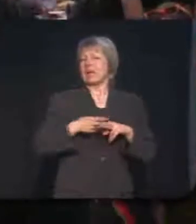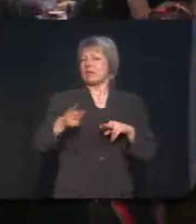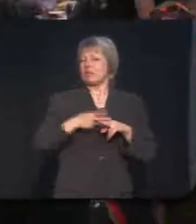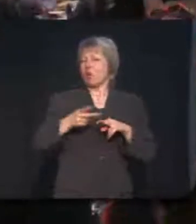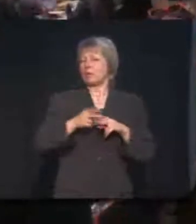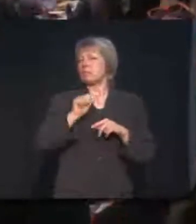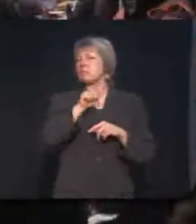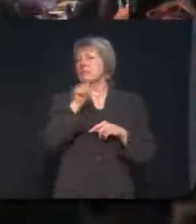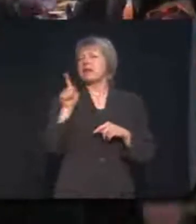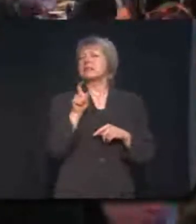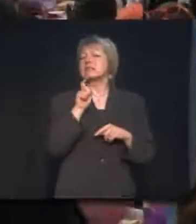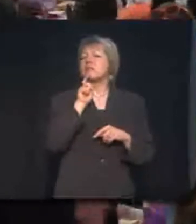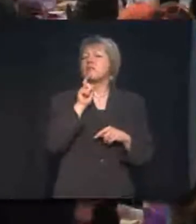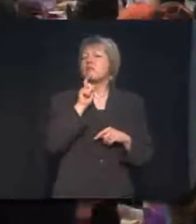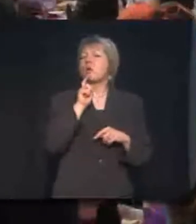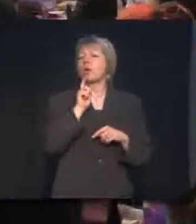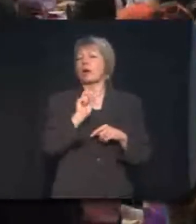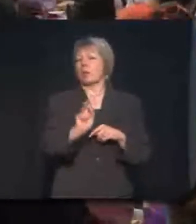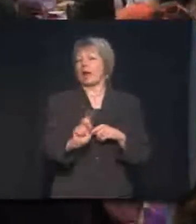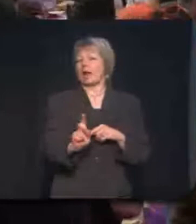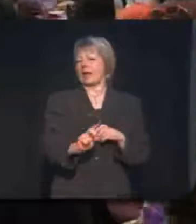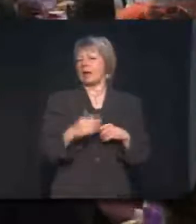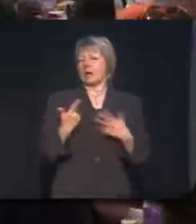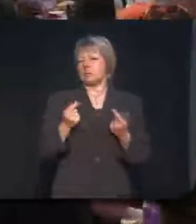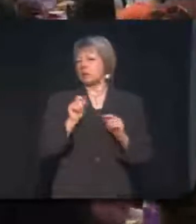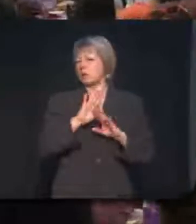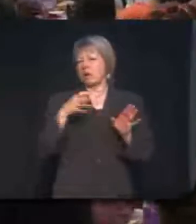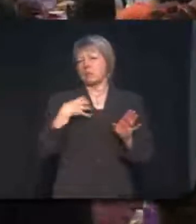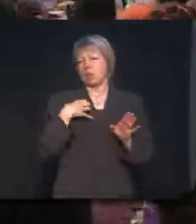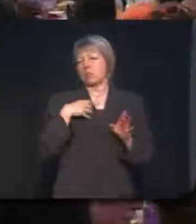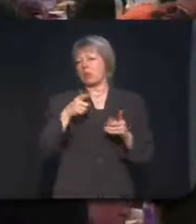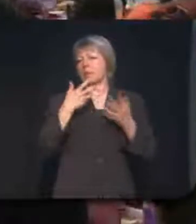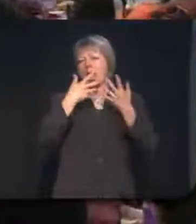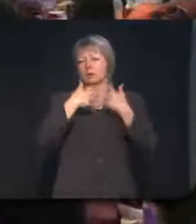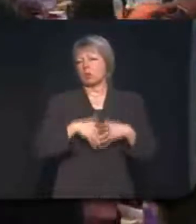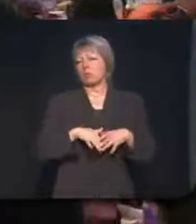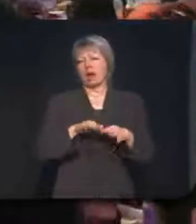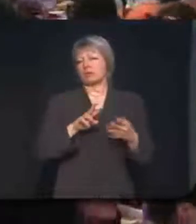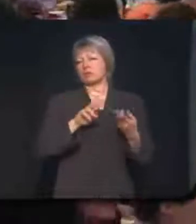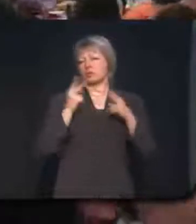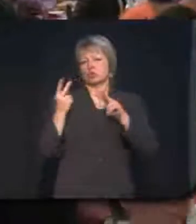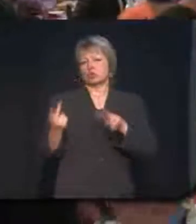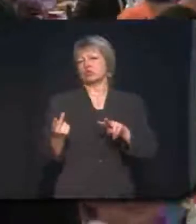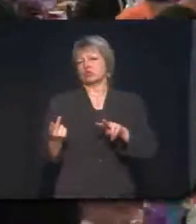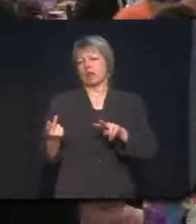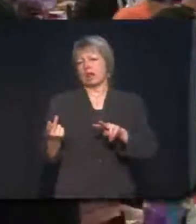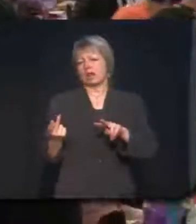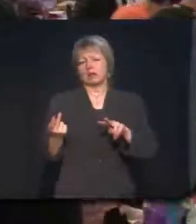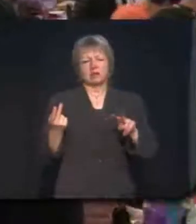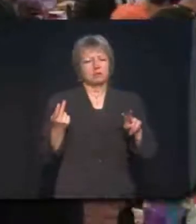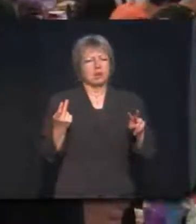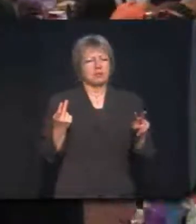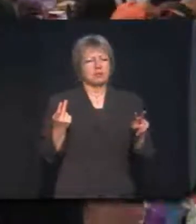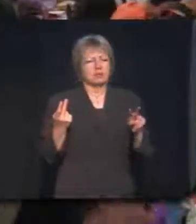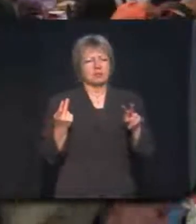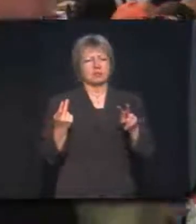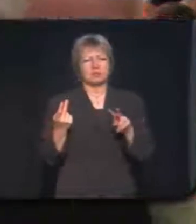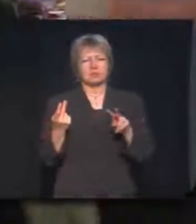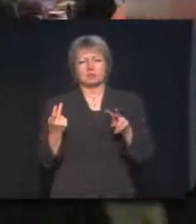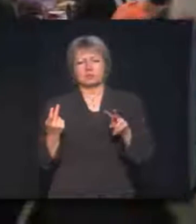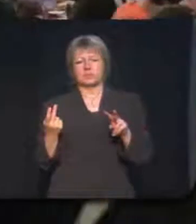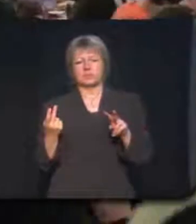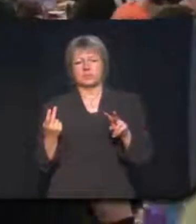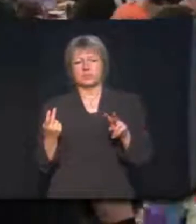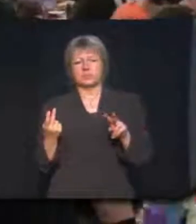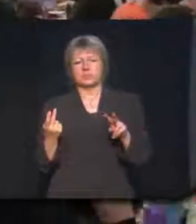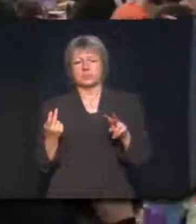Funkwecker die stellen sich eh automatisch um also so ein Stress ist es auch nicht lehnt bitte diesen Antrag ab